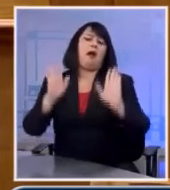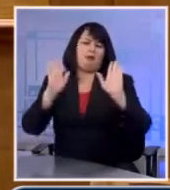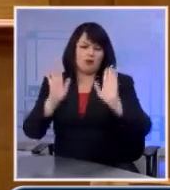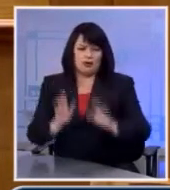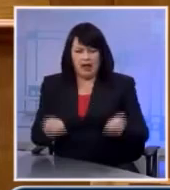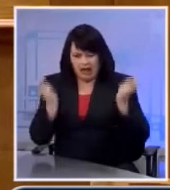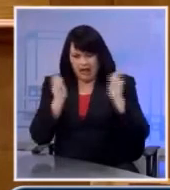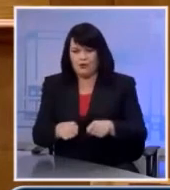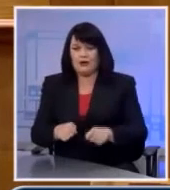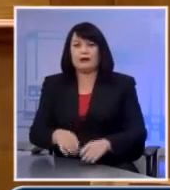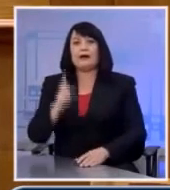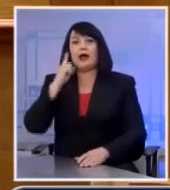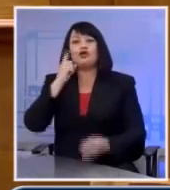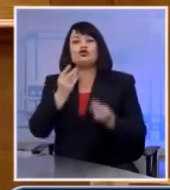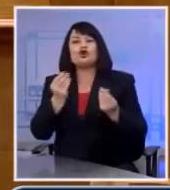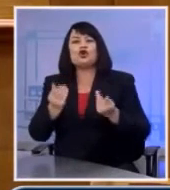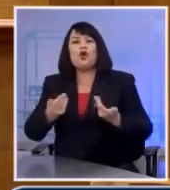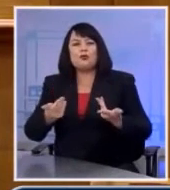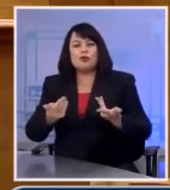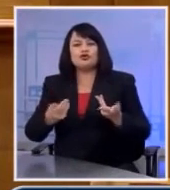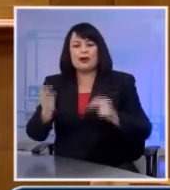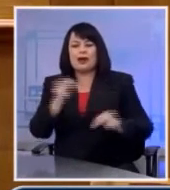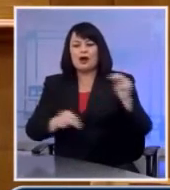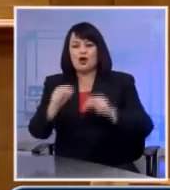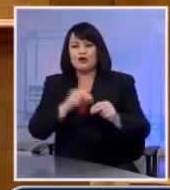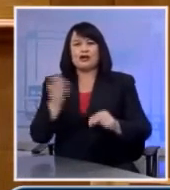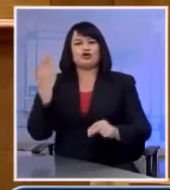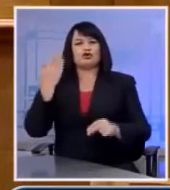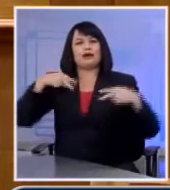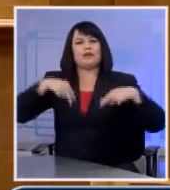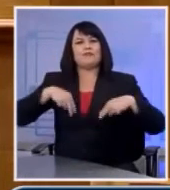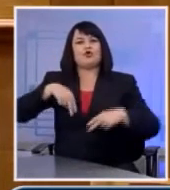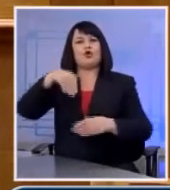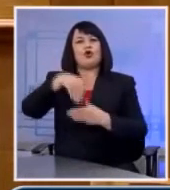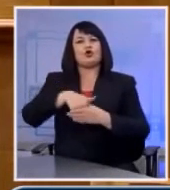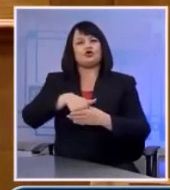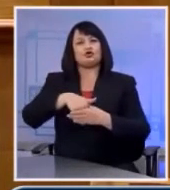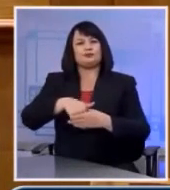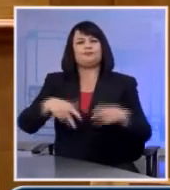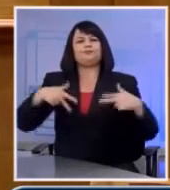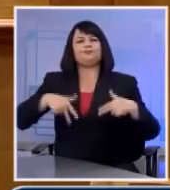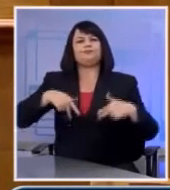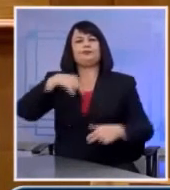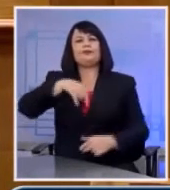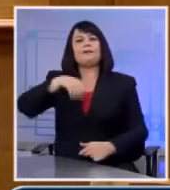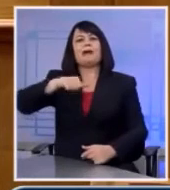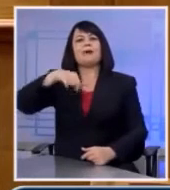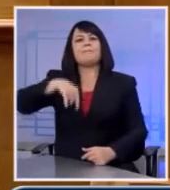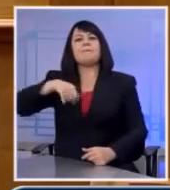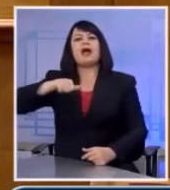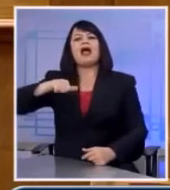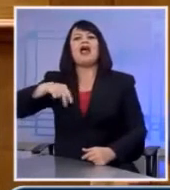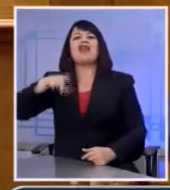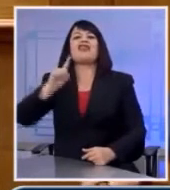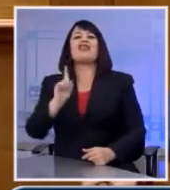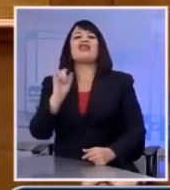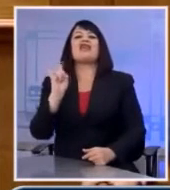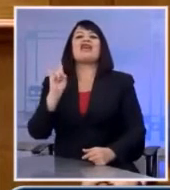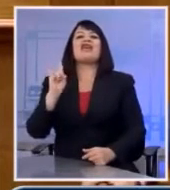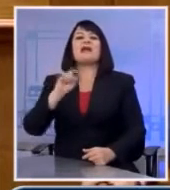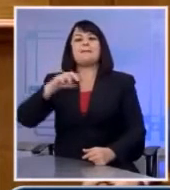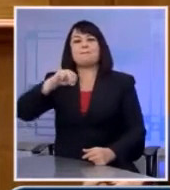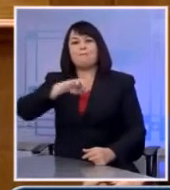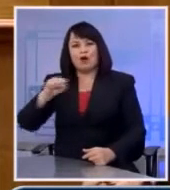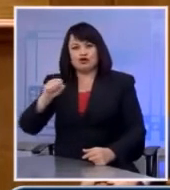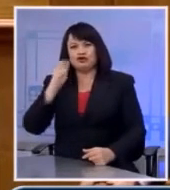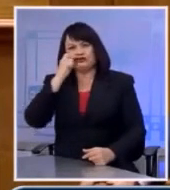εκλογές? Διαμέσω του τότε Υπουργού Εσωτερικών της κυβέρνησης Παπαδήμου και γνωστού Υπουργού των κυβερνήσεων του κ.